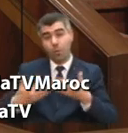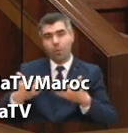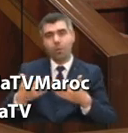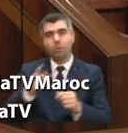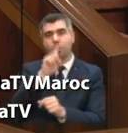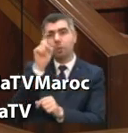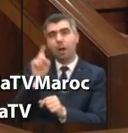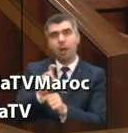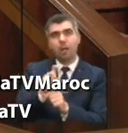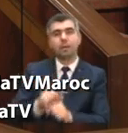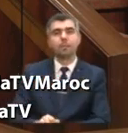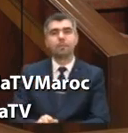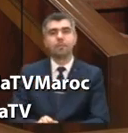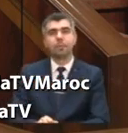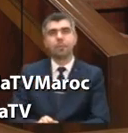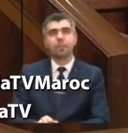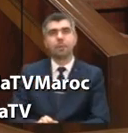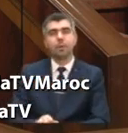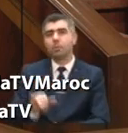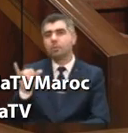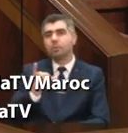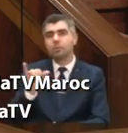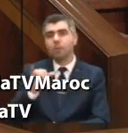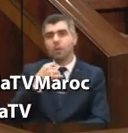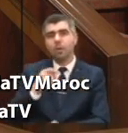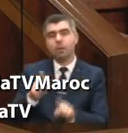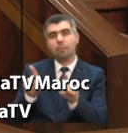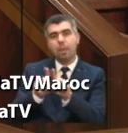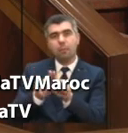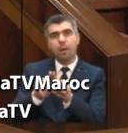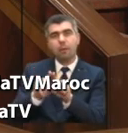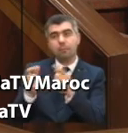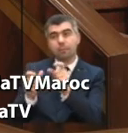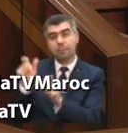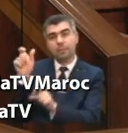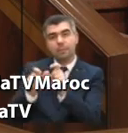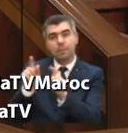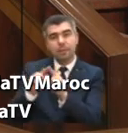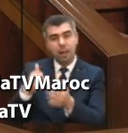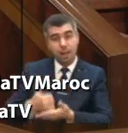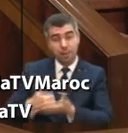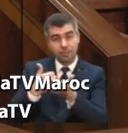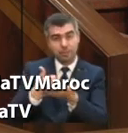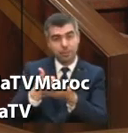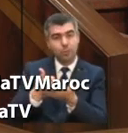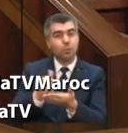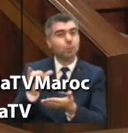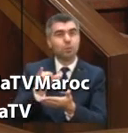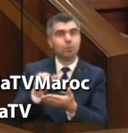كبير، هو إلى أي إلى متى سنظل في التعامل مع هذا القطاع بهذه الطريقة؟ إلى متى